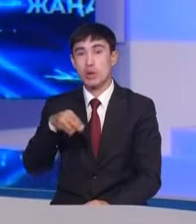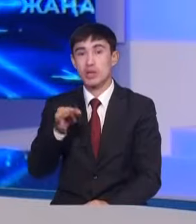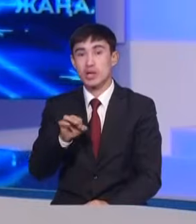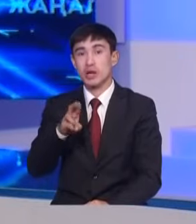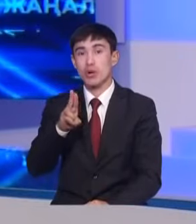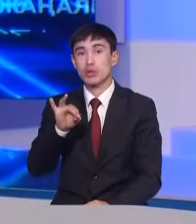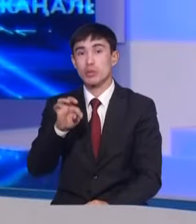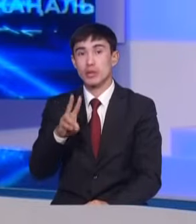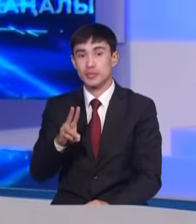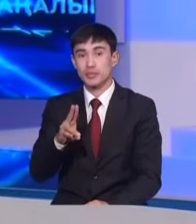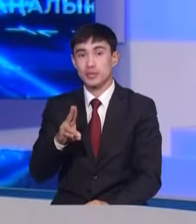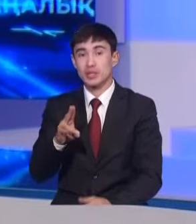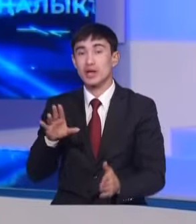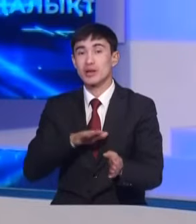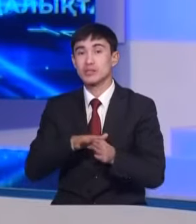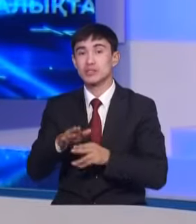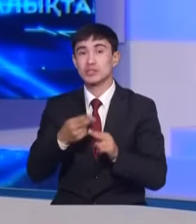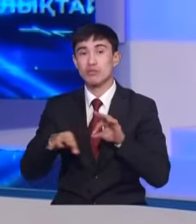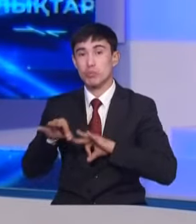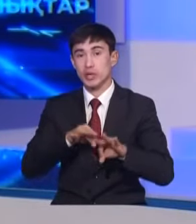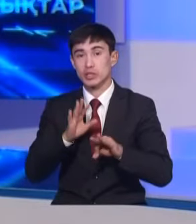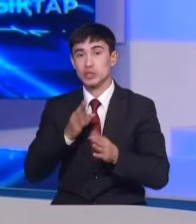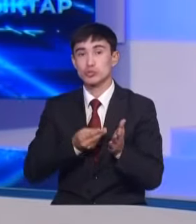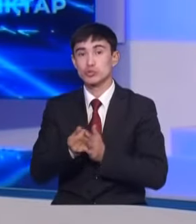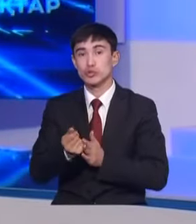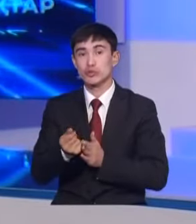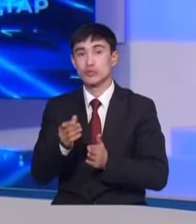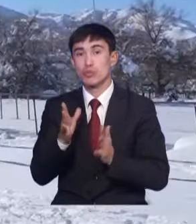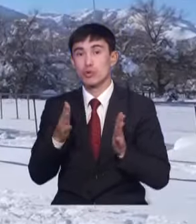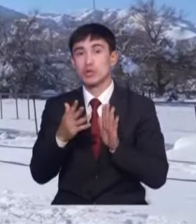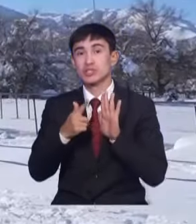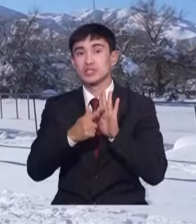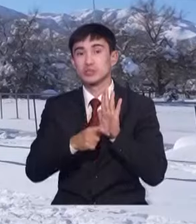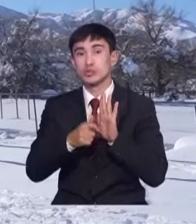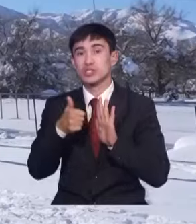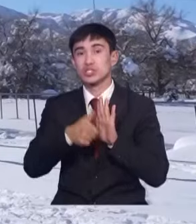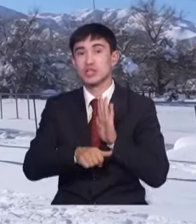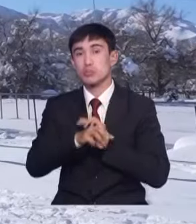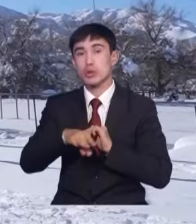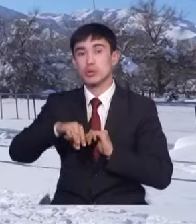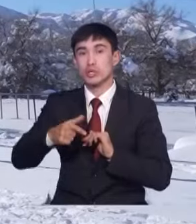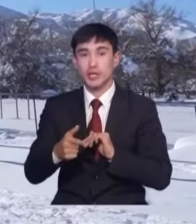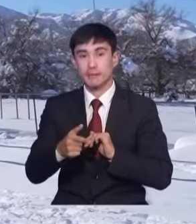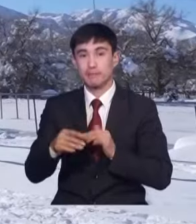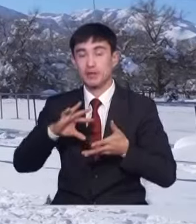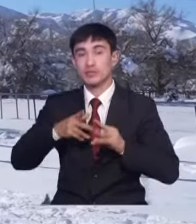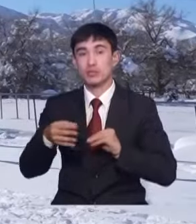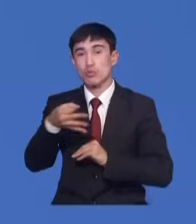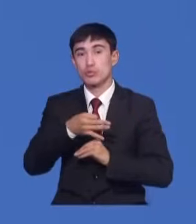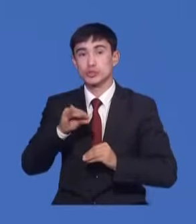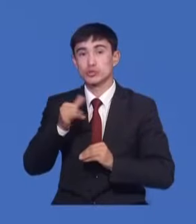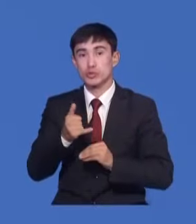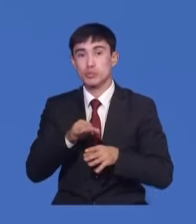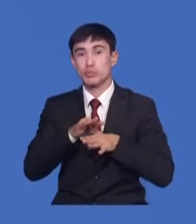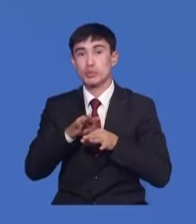матай и культабан на реализацию данного проекта из бюджета выделено более 760 млн тенге в целом по области